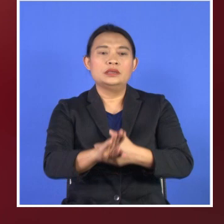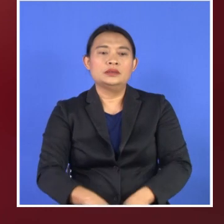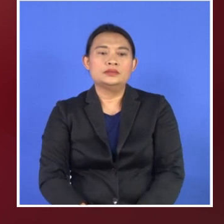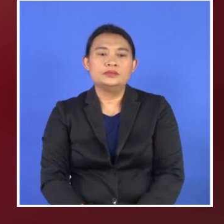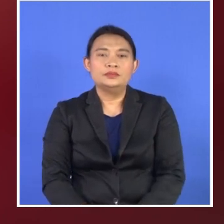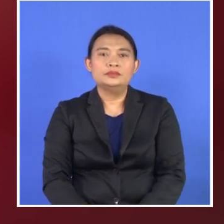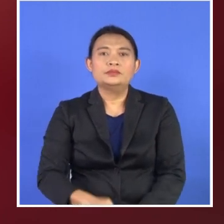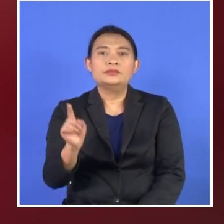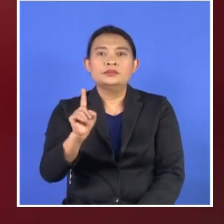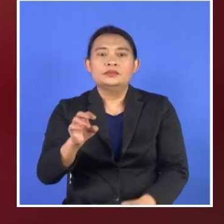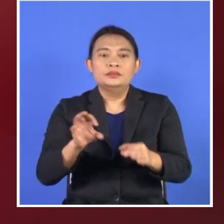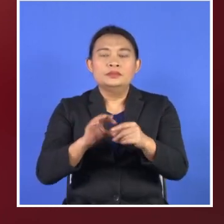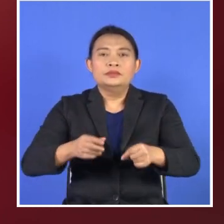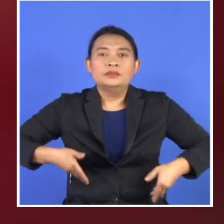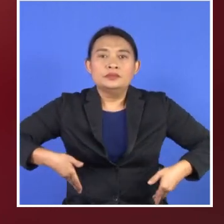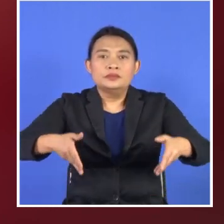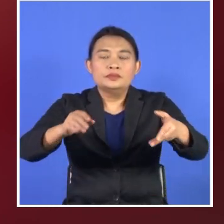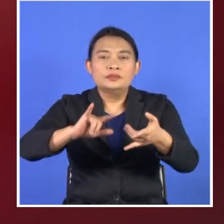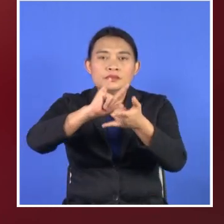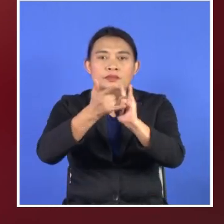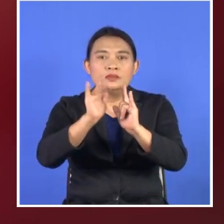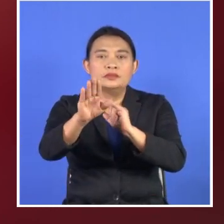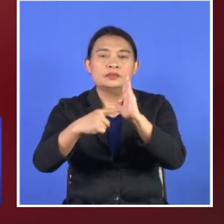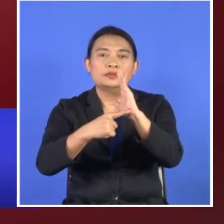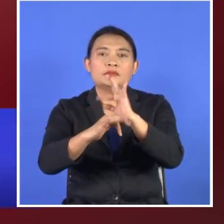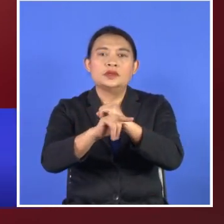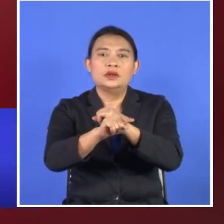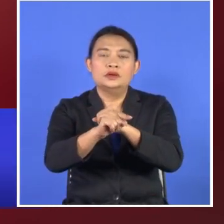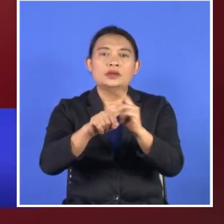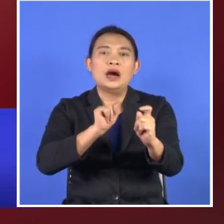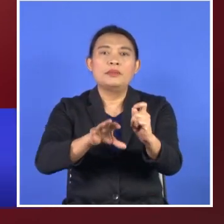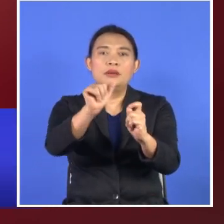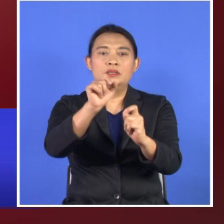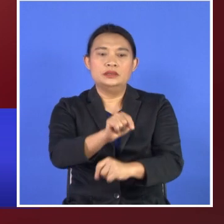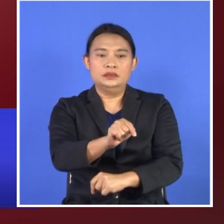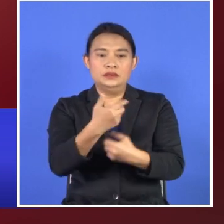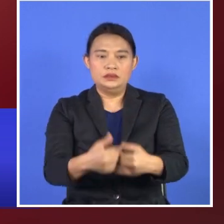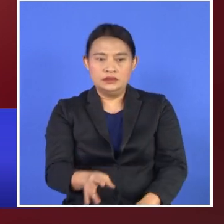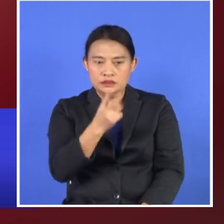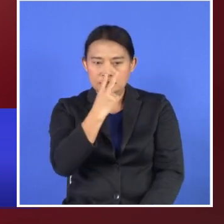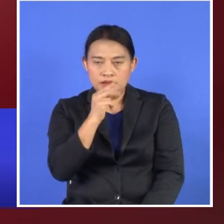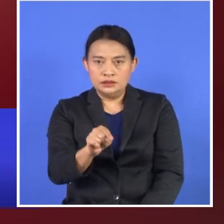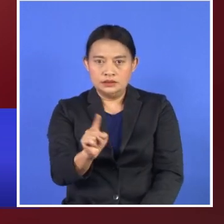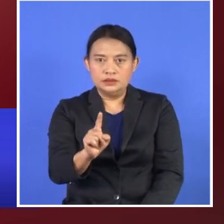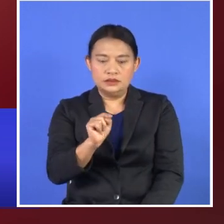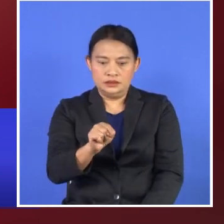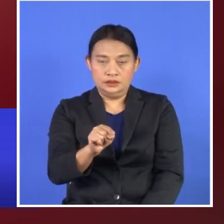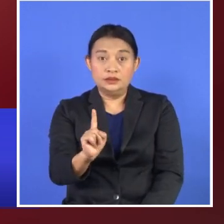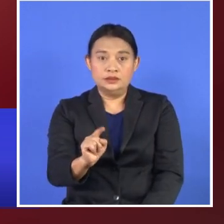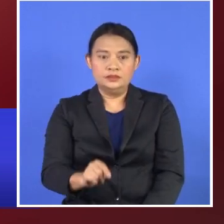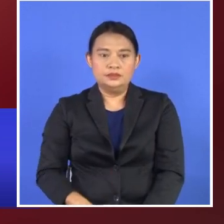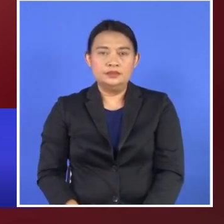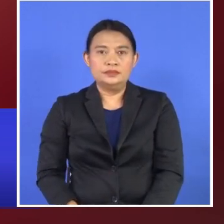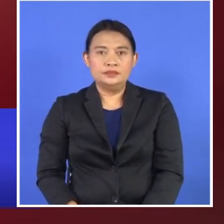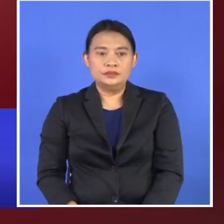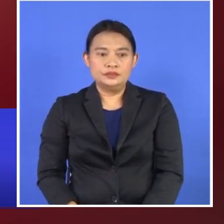การณ์นี้เกิดขึ้นตรงบริเวณถนนหลังเซ็นทรัลระยองอำเภอเมืองจังหวัดระยองนะคะก็ได้เห็นวินาทีเนี่ยค่ะเพราะว่าตอนที่นะ